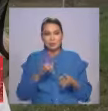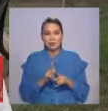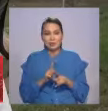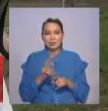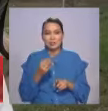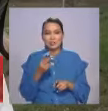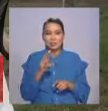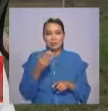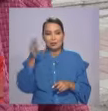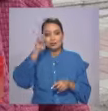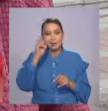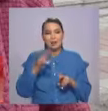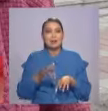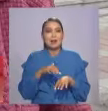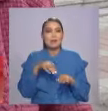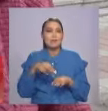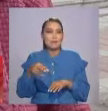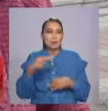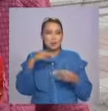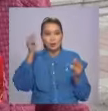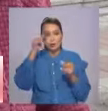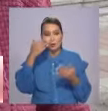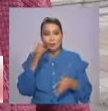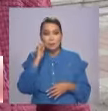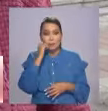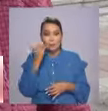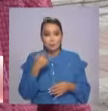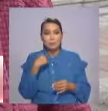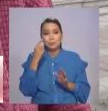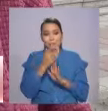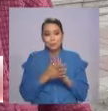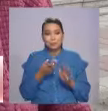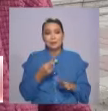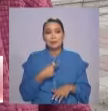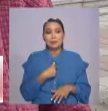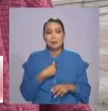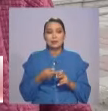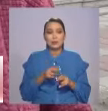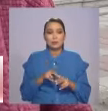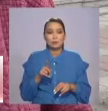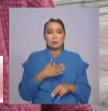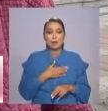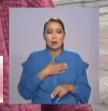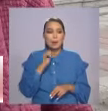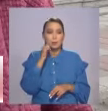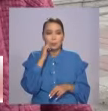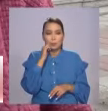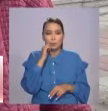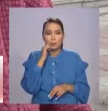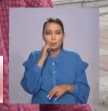того, как сразу вышла замуж. Теперь, став уже тоже бабушкой, понимаю, насколько для меня была дорога моя бабушка. И